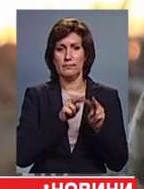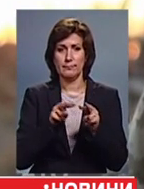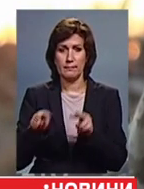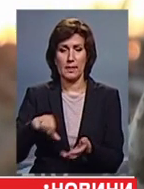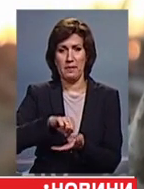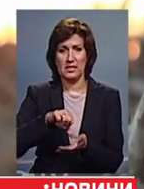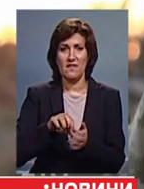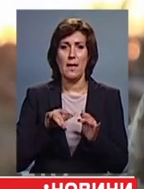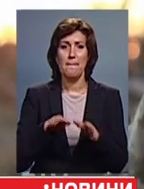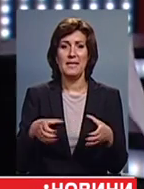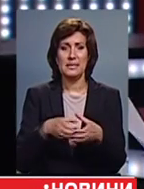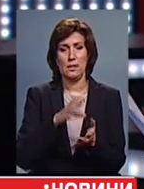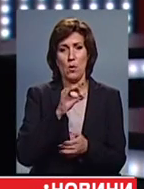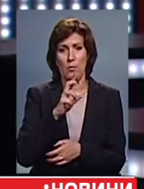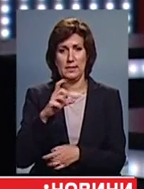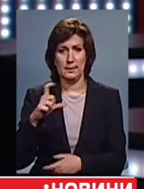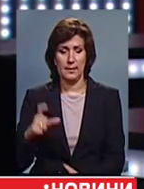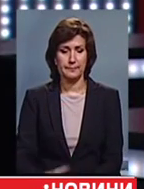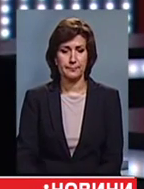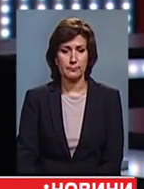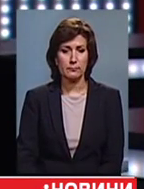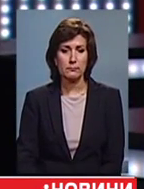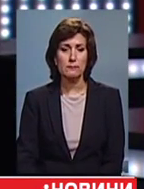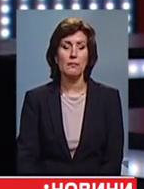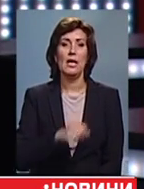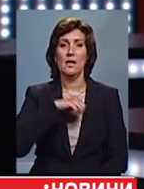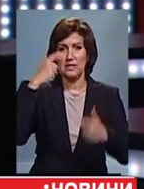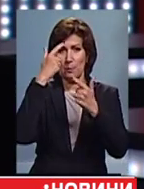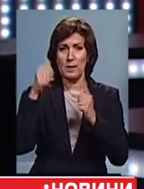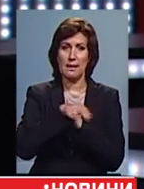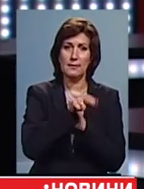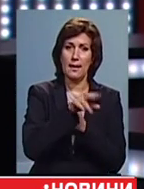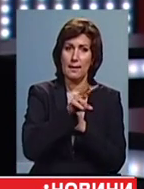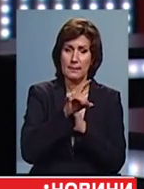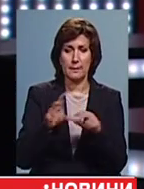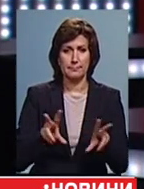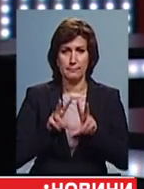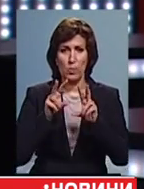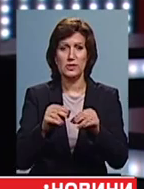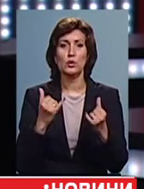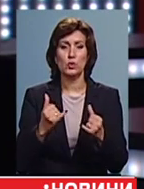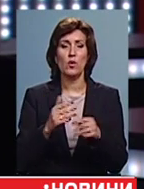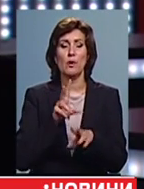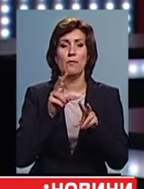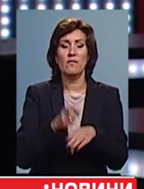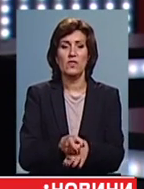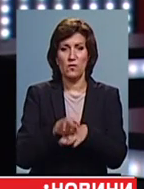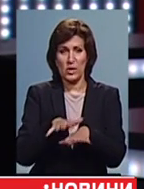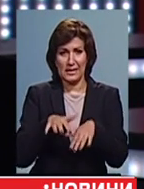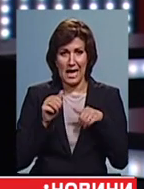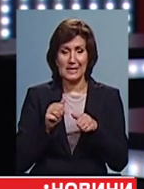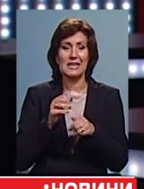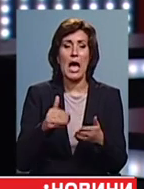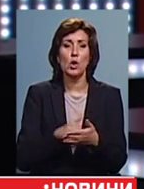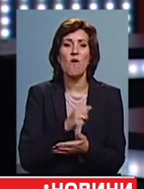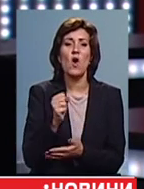спостерігатимуть представники місії ОБСЄ. У самопроголошеній ДНР пообіцяли, що сьогодні почнуть відводити танки на